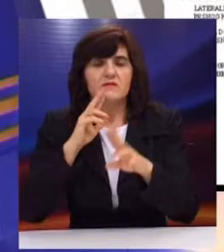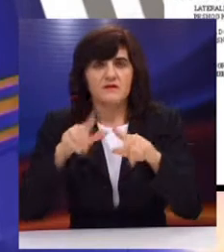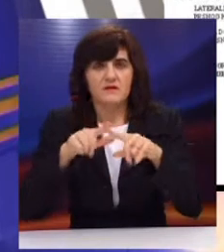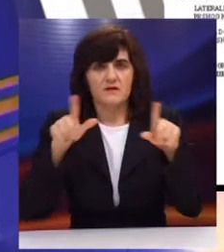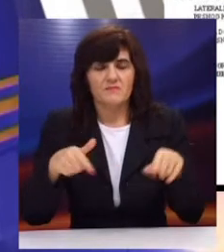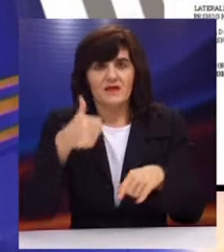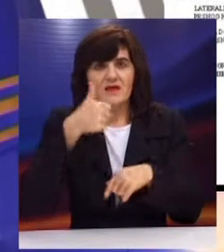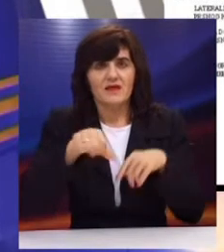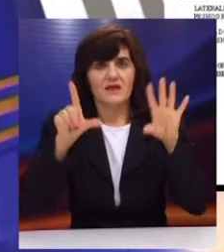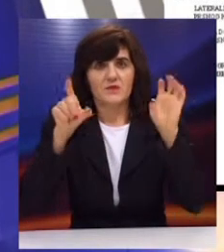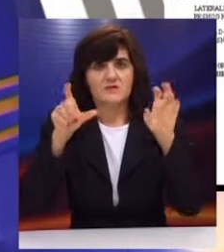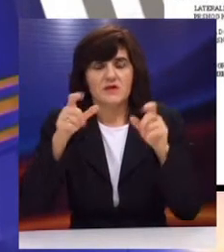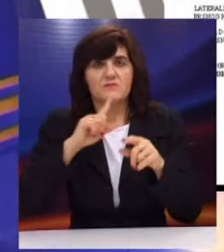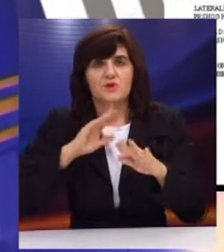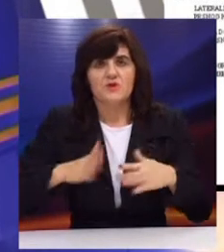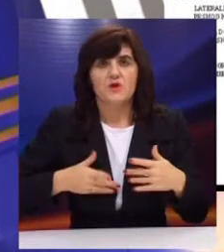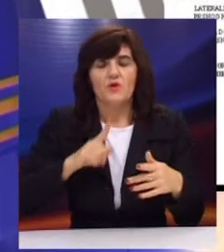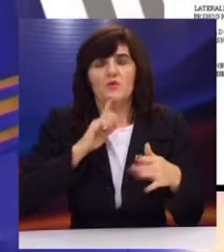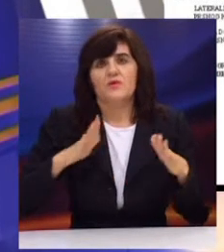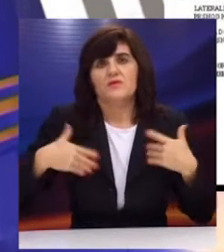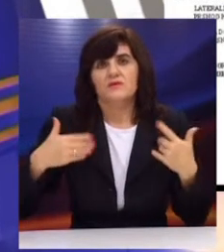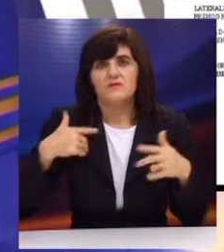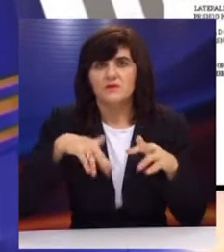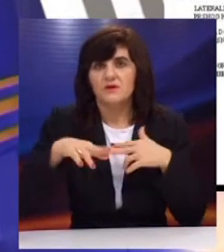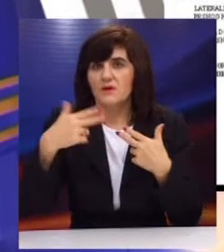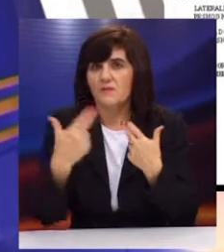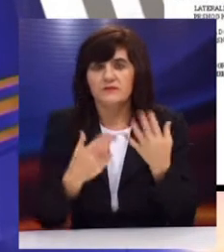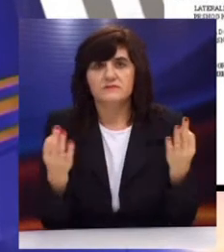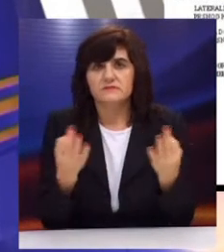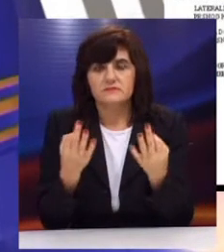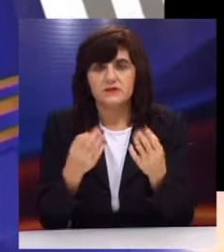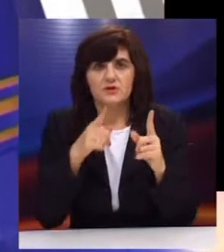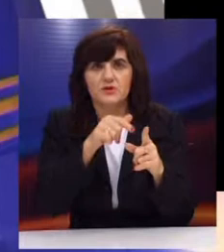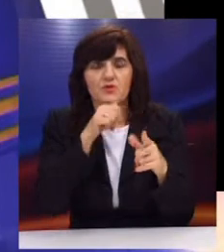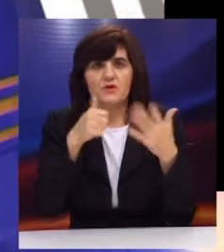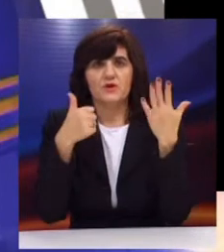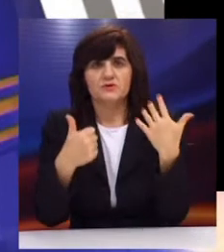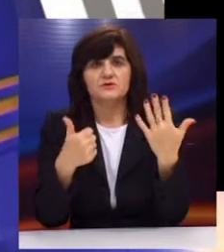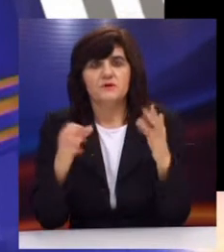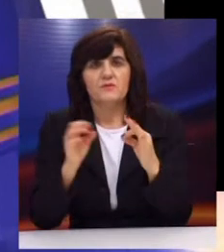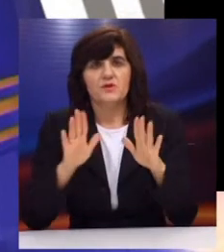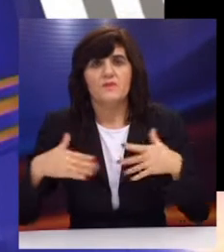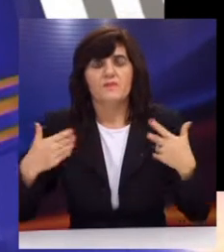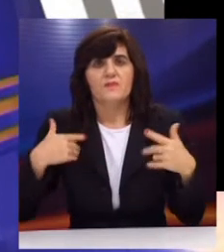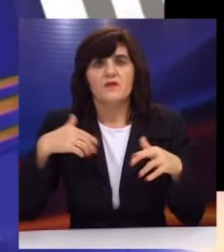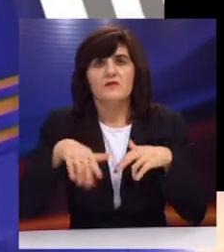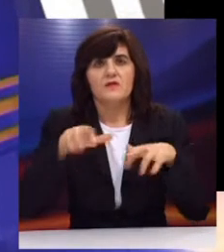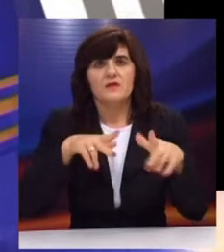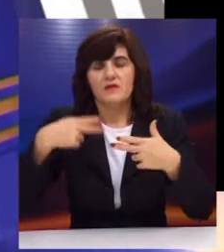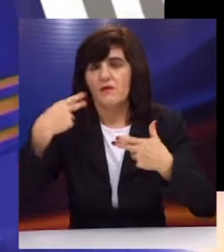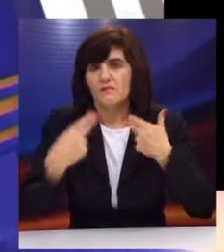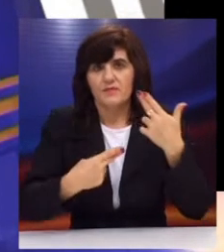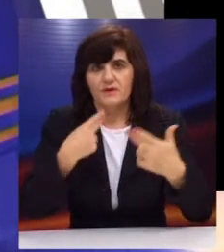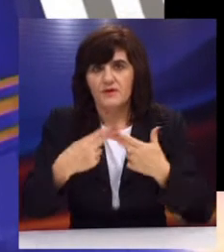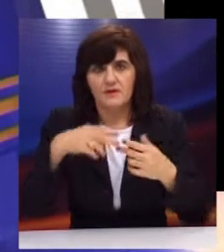poziv i ponovo ih pozvale. Najveći procenat žena, nešto više od 60%, se nije odazvalo pozivu i nisu uradile